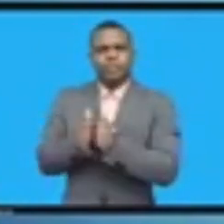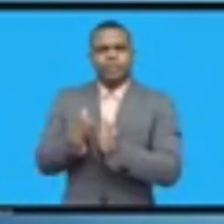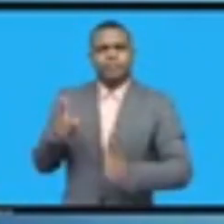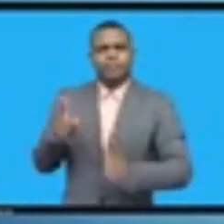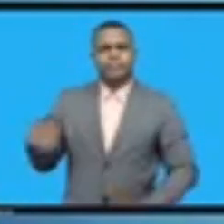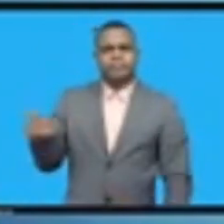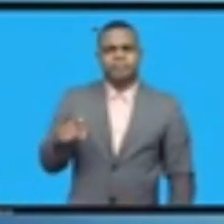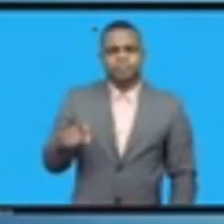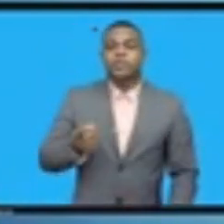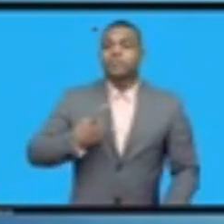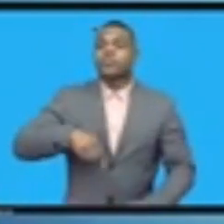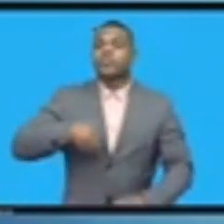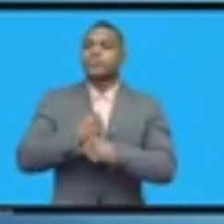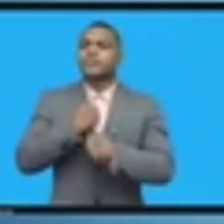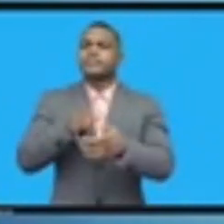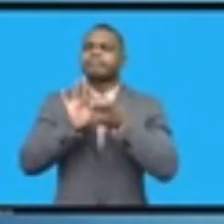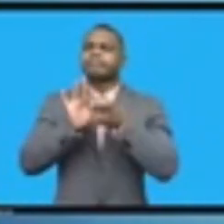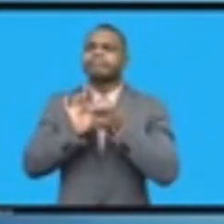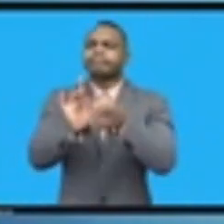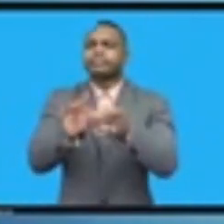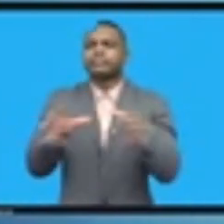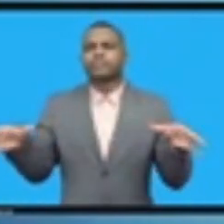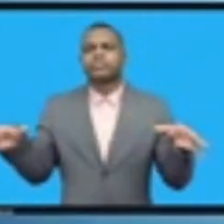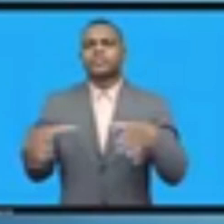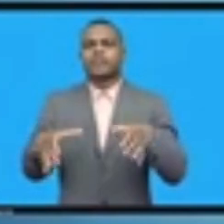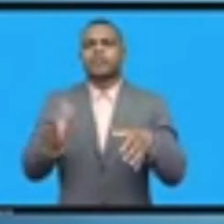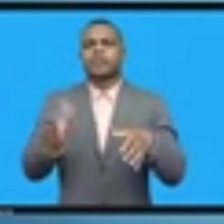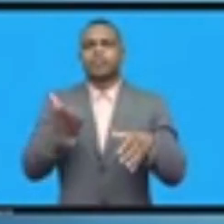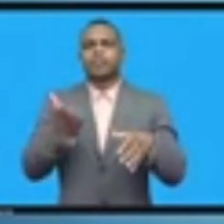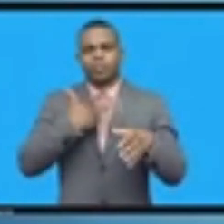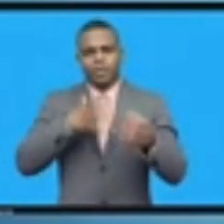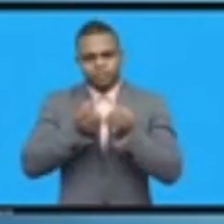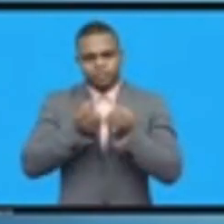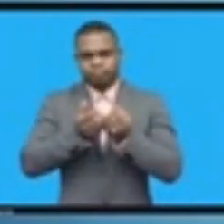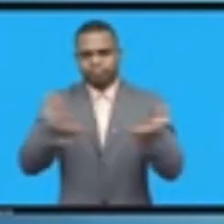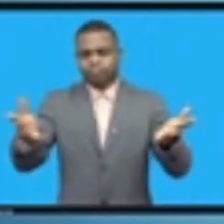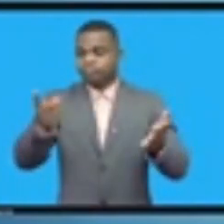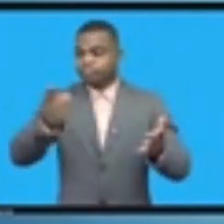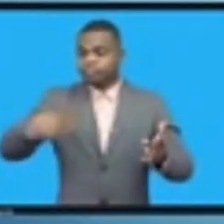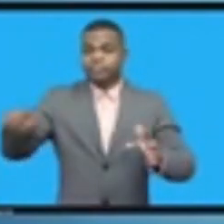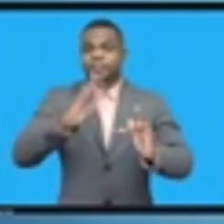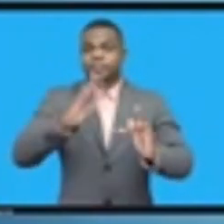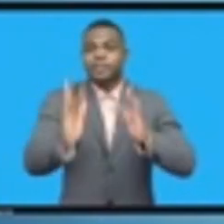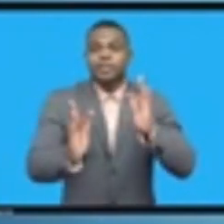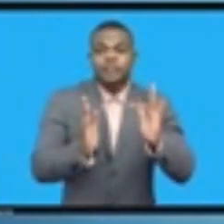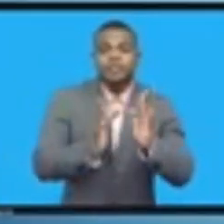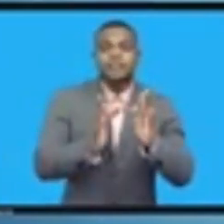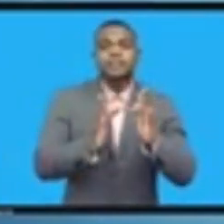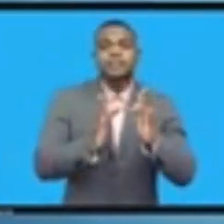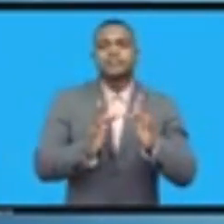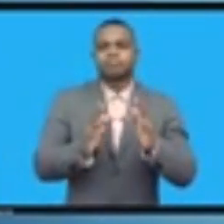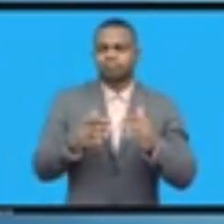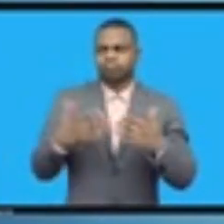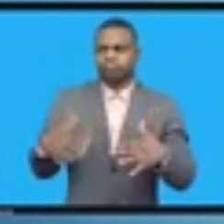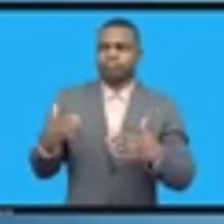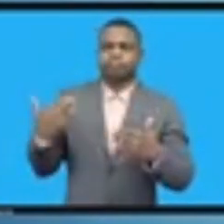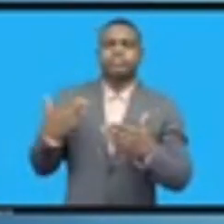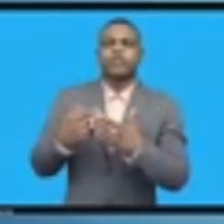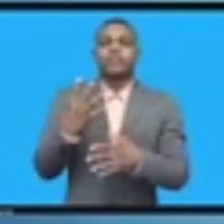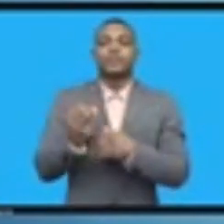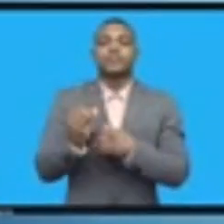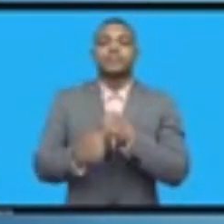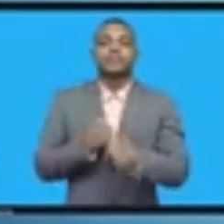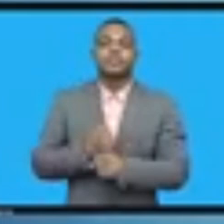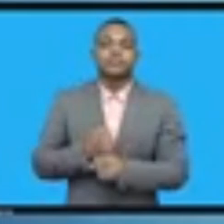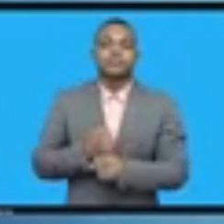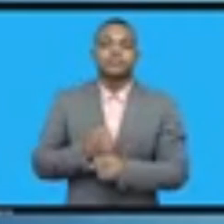了，我们的 WiFi 可能出了问题，但是你没有听说过互联网完全崩